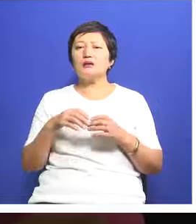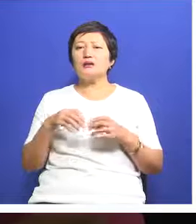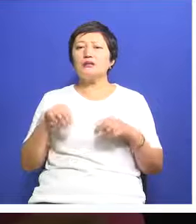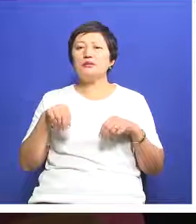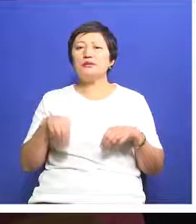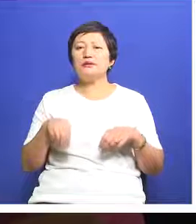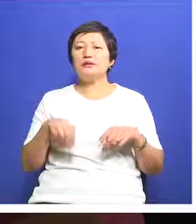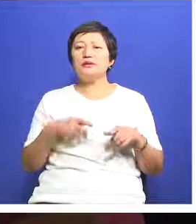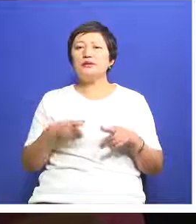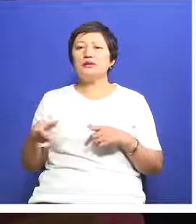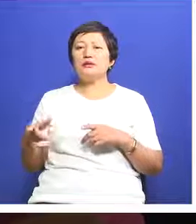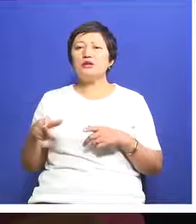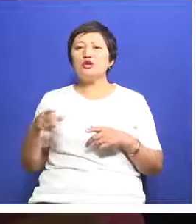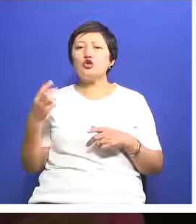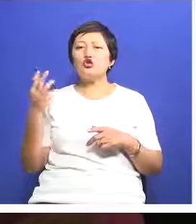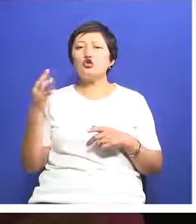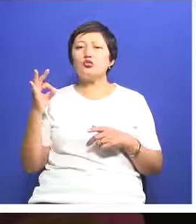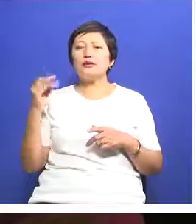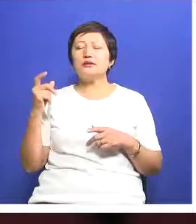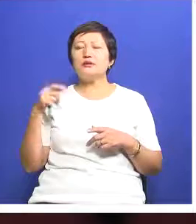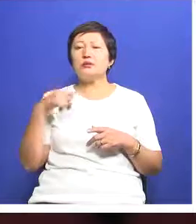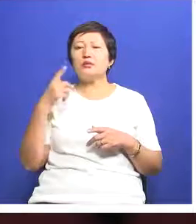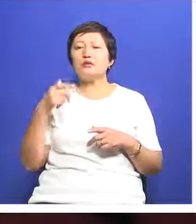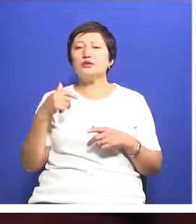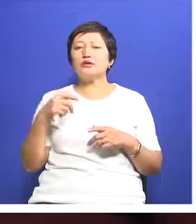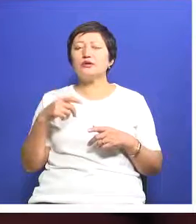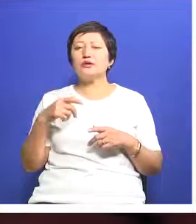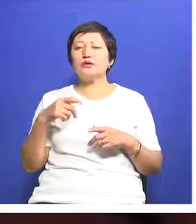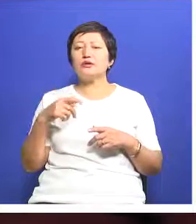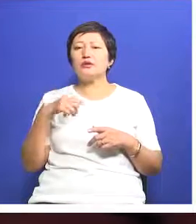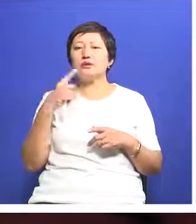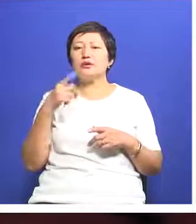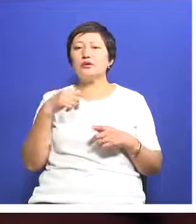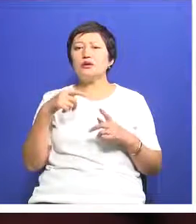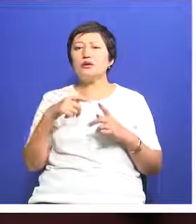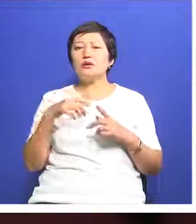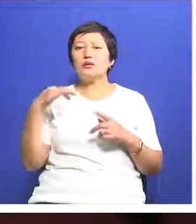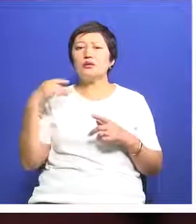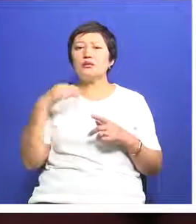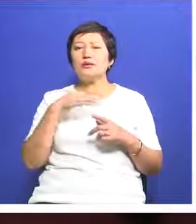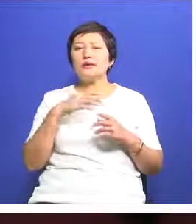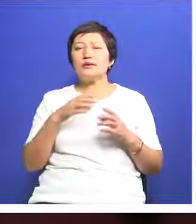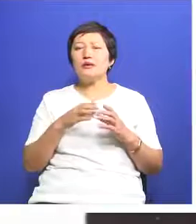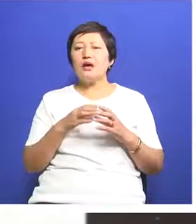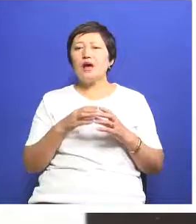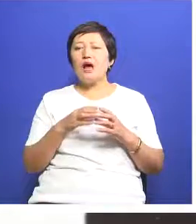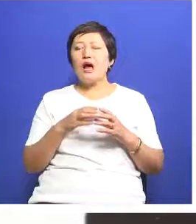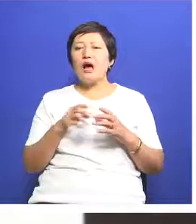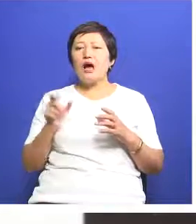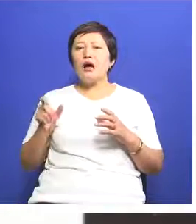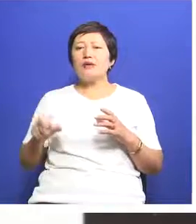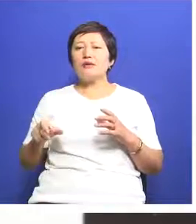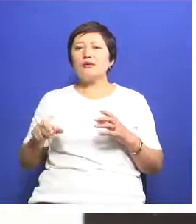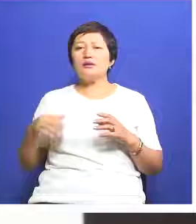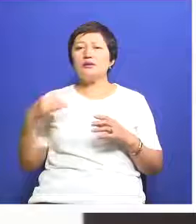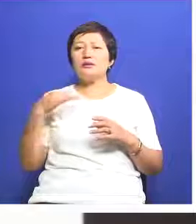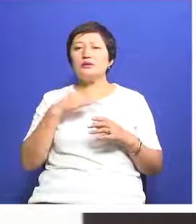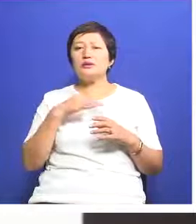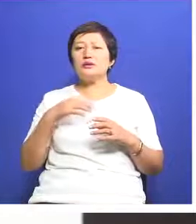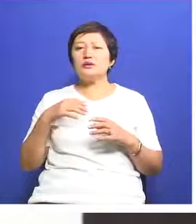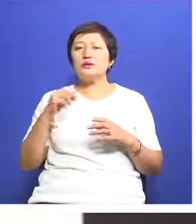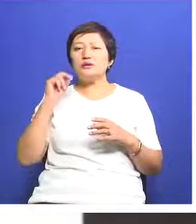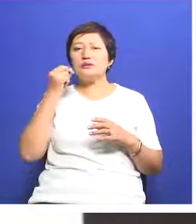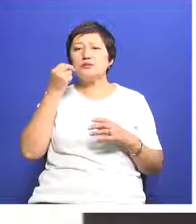giret de. Biz kazımda şuvar suyu kostırtıp atırmız. O jürde de osunda ayakay köp boğan ikin, adamların köp etip, Şümkentten